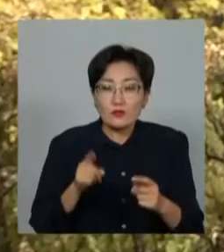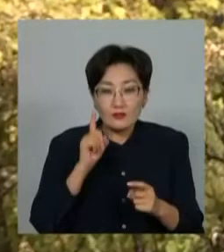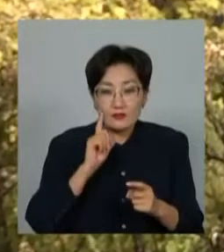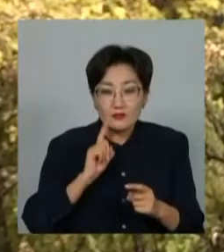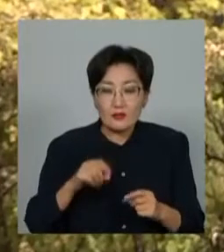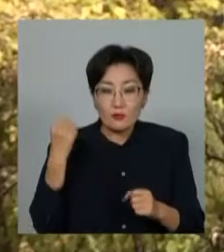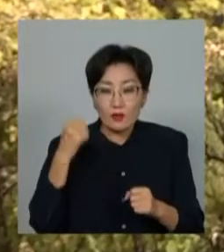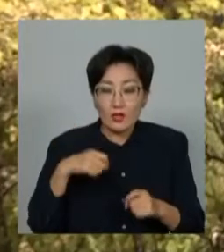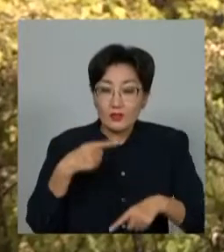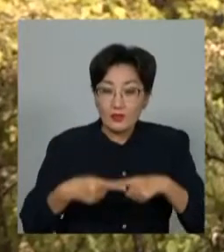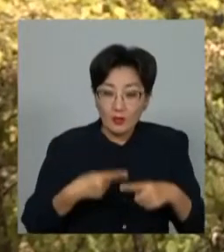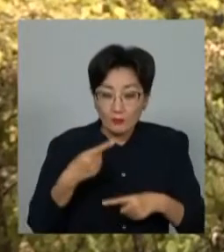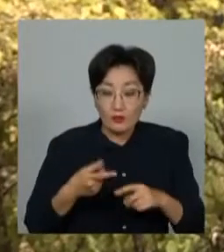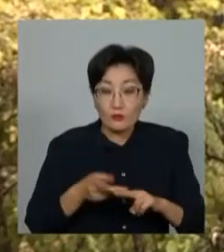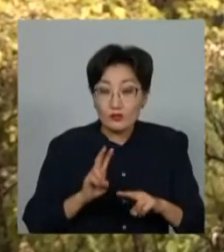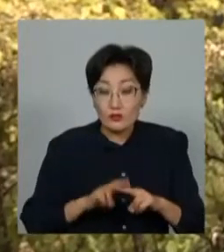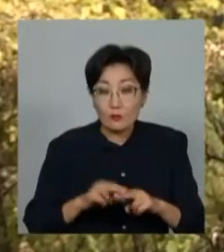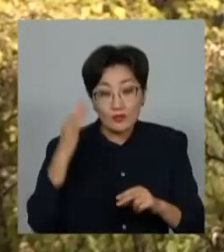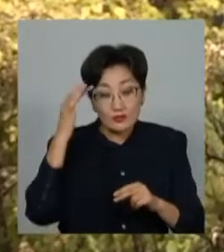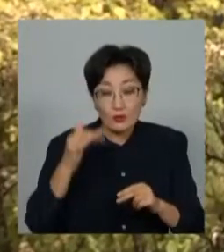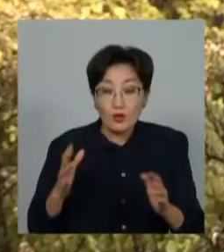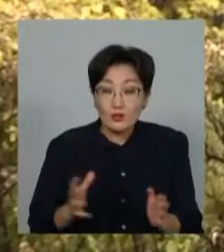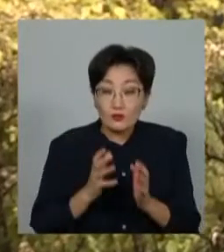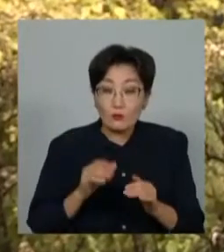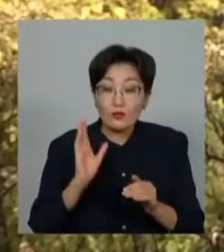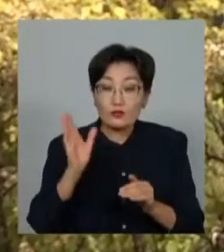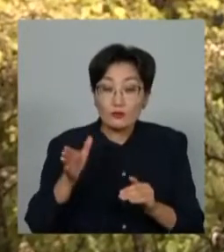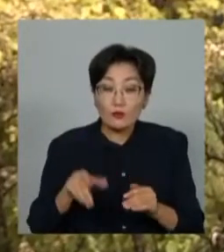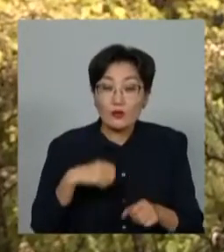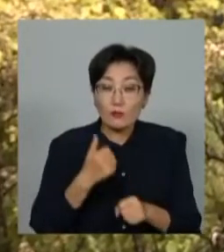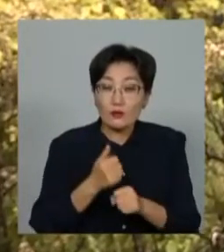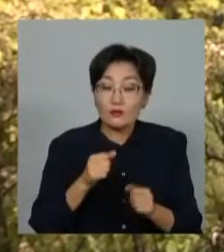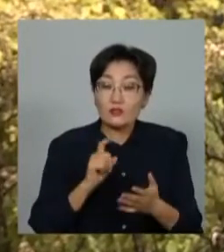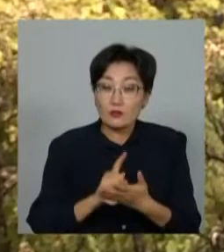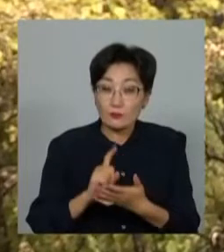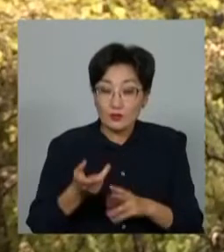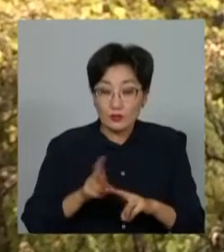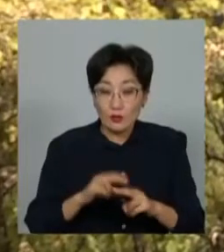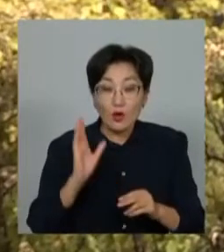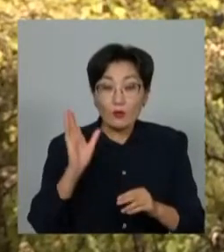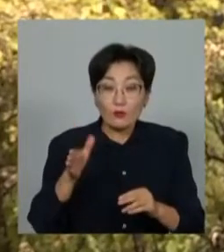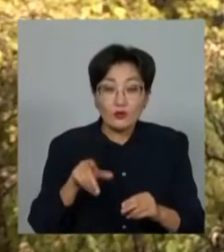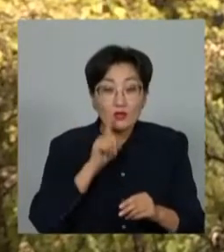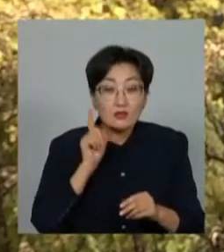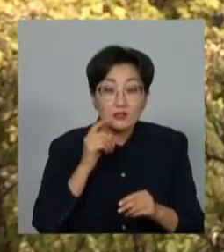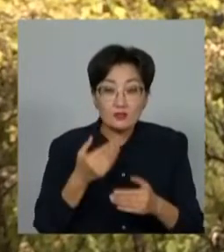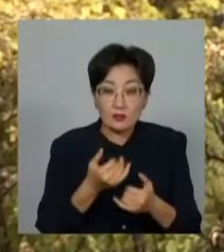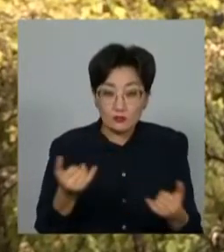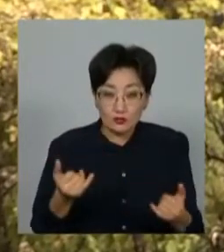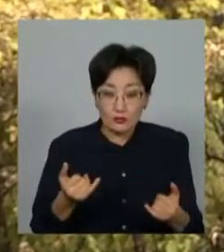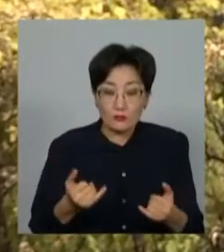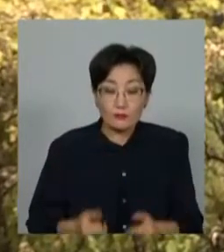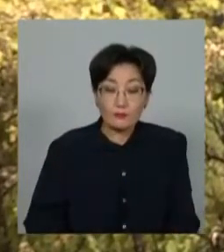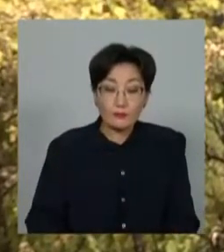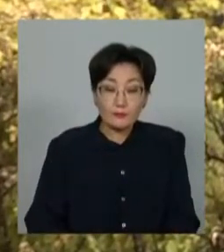ата баба аманаты. Сол аманатты сақтау өскелең ұрпақтың басты парызы, өйткені болашақ жастардың қолында.